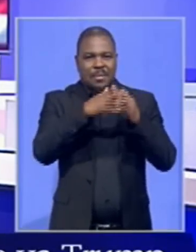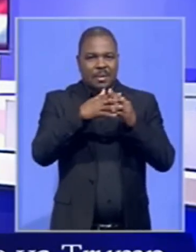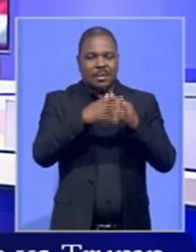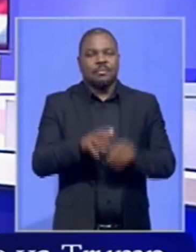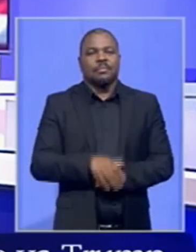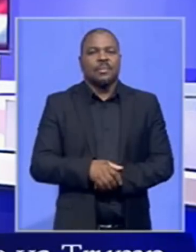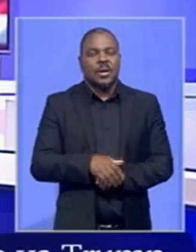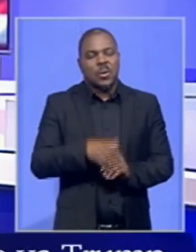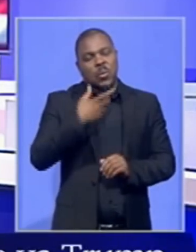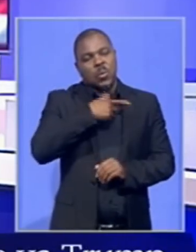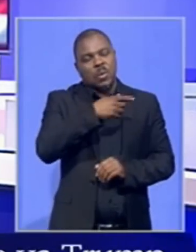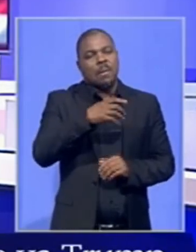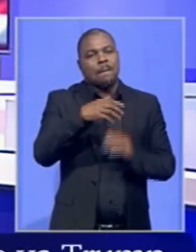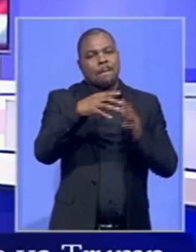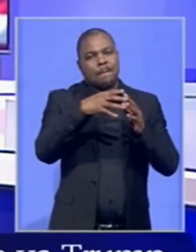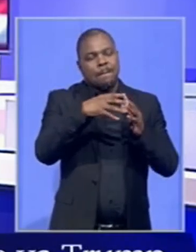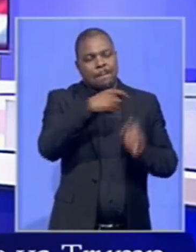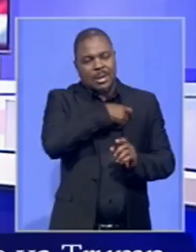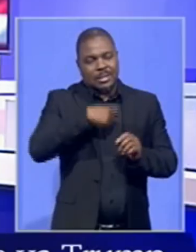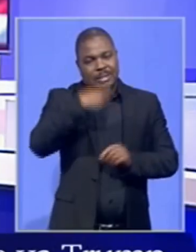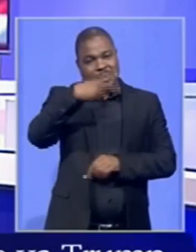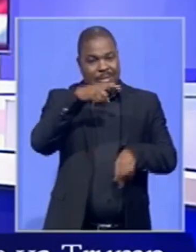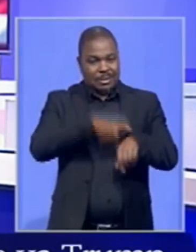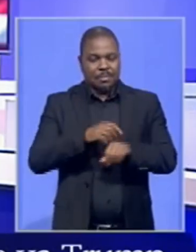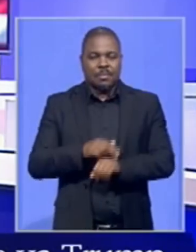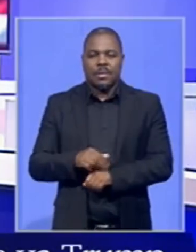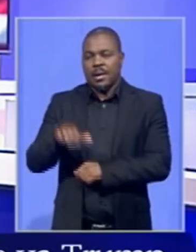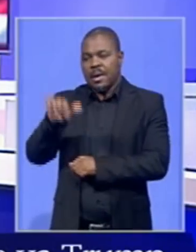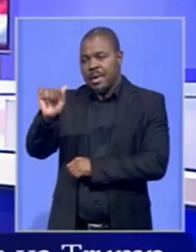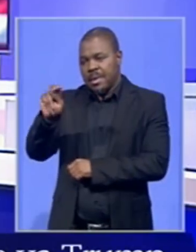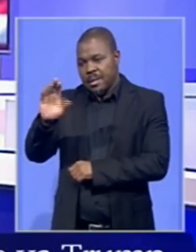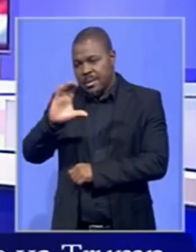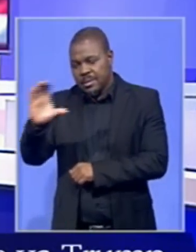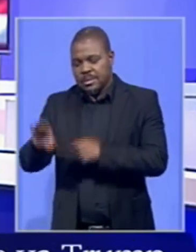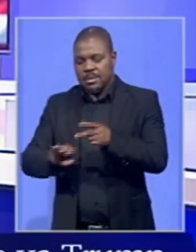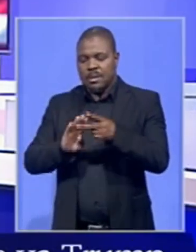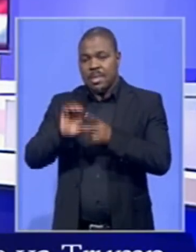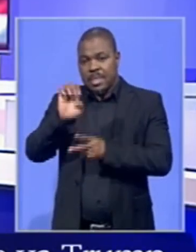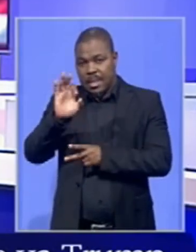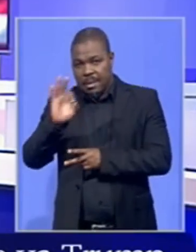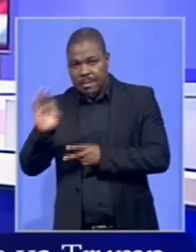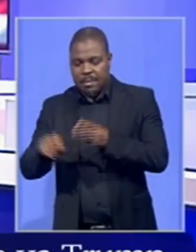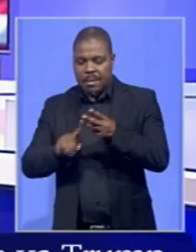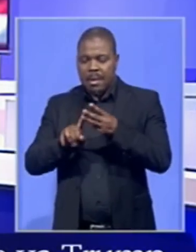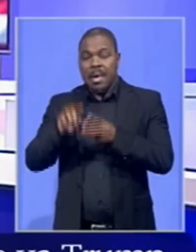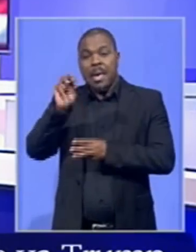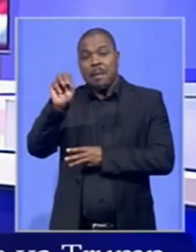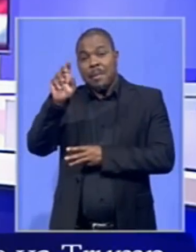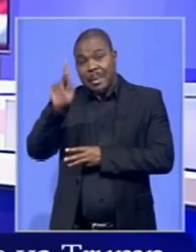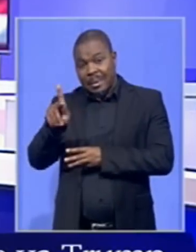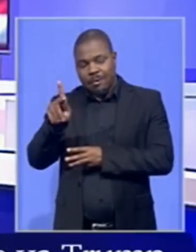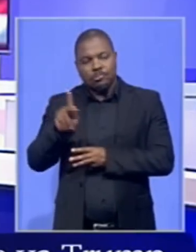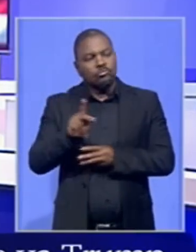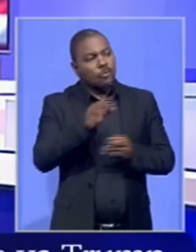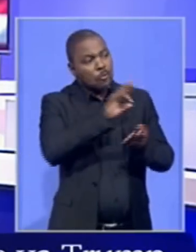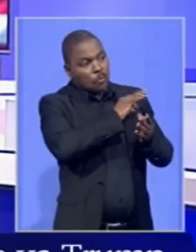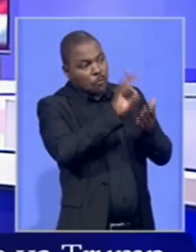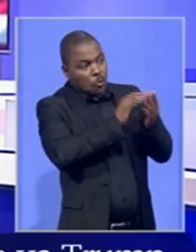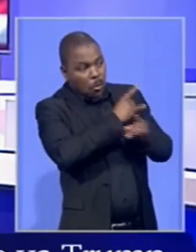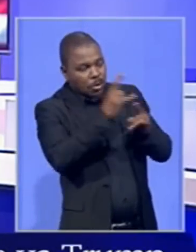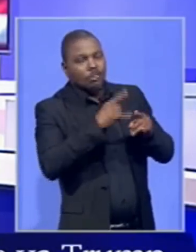ka mopresidente le kga la bobedi. ANC, EFF le mokgatlo wa MK ba amogetše ditaba tše.